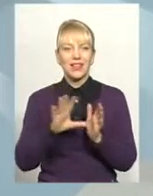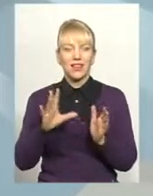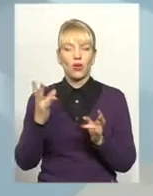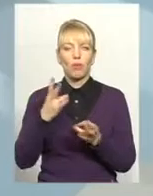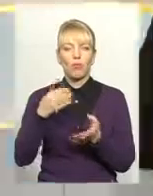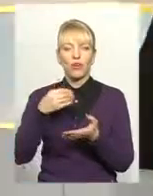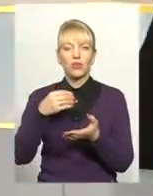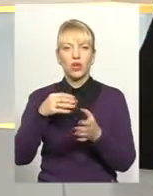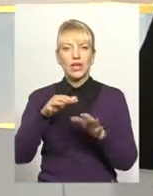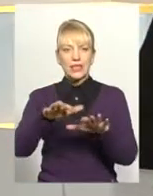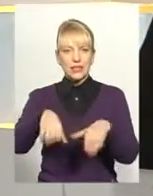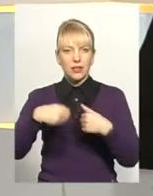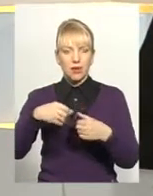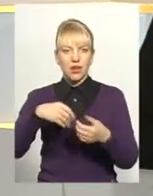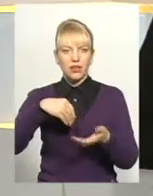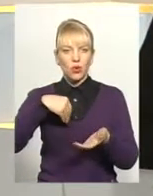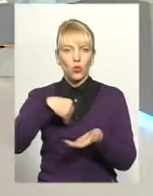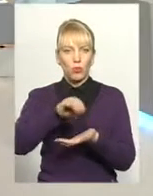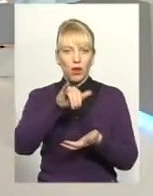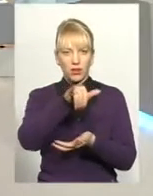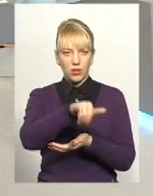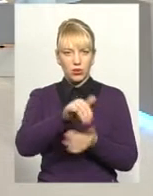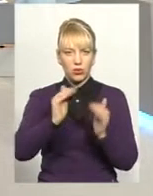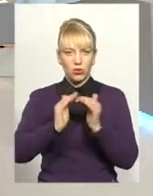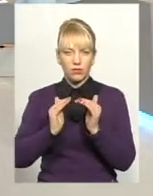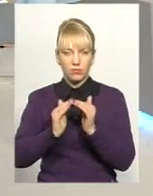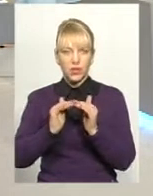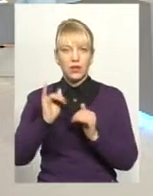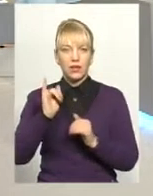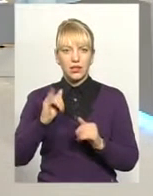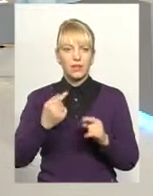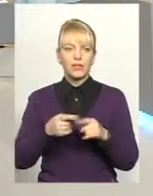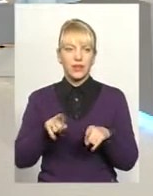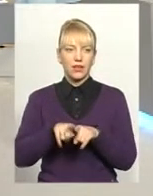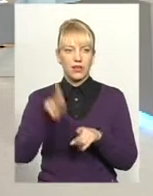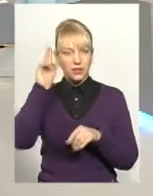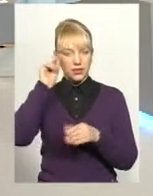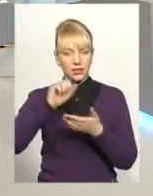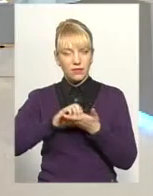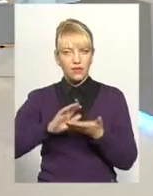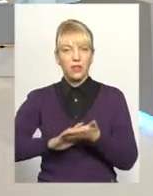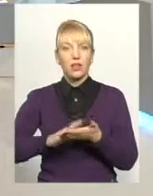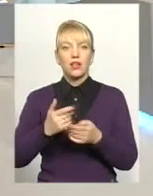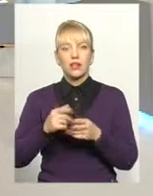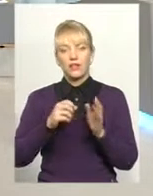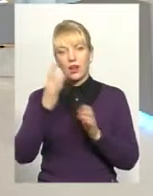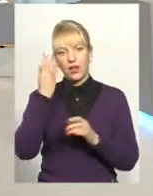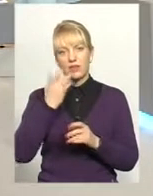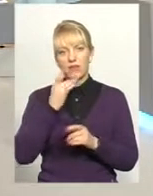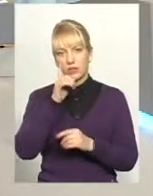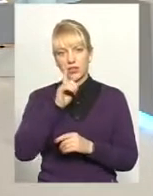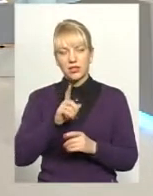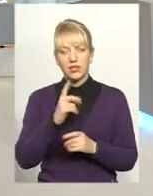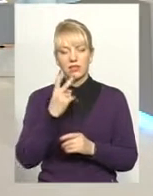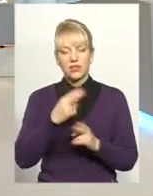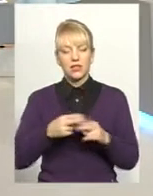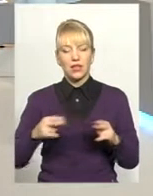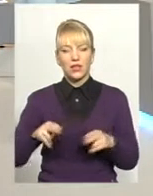там до укладених договорів. То в мене є от цифри. В літні місяці от дві станції по